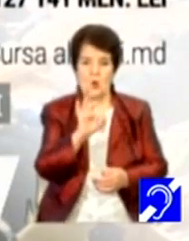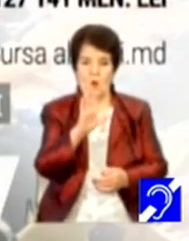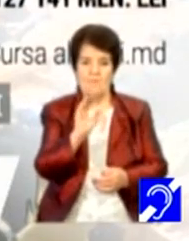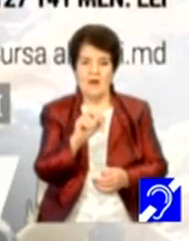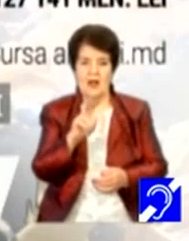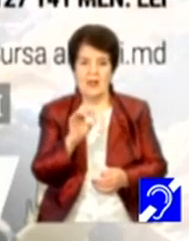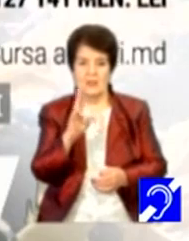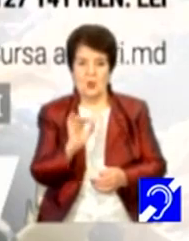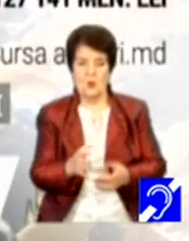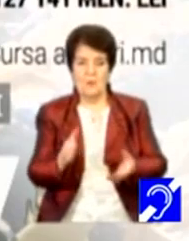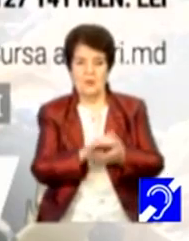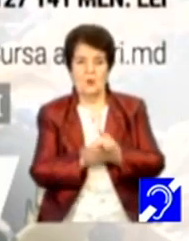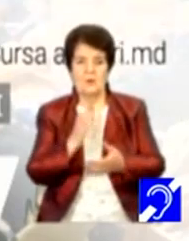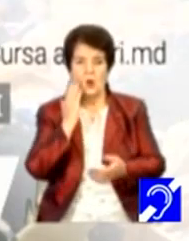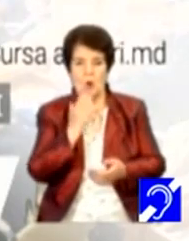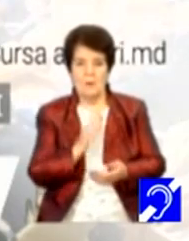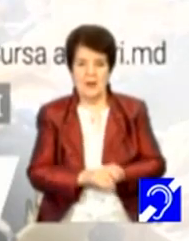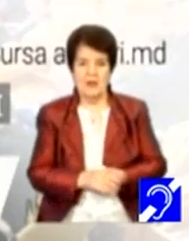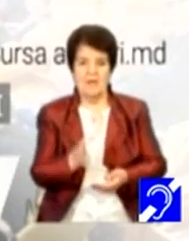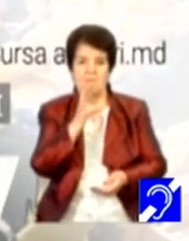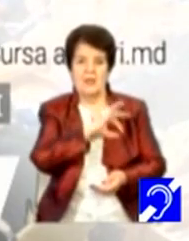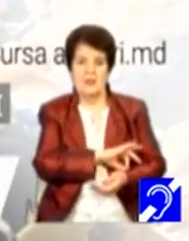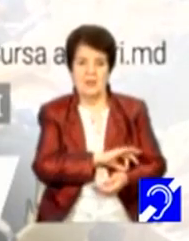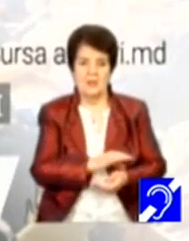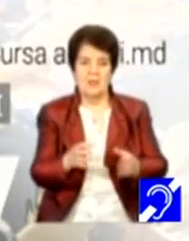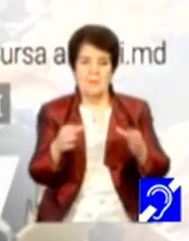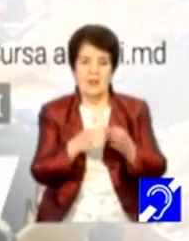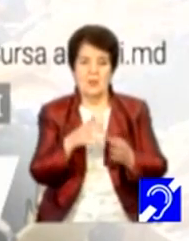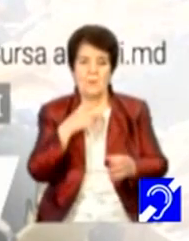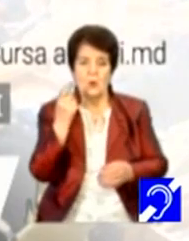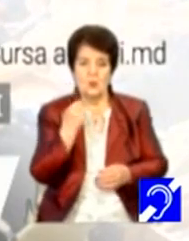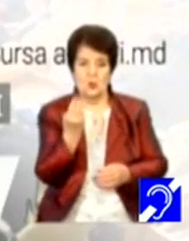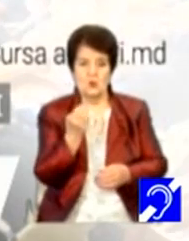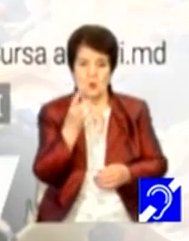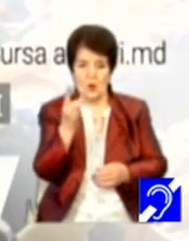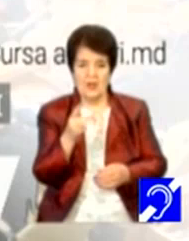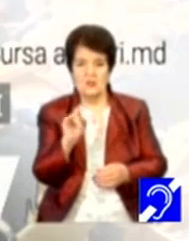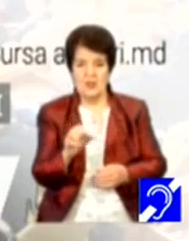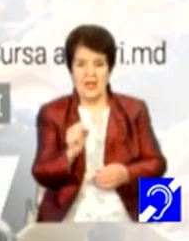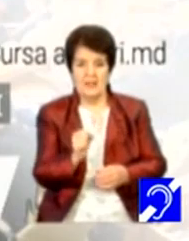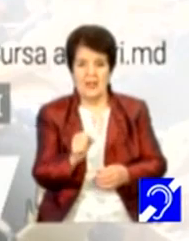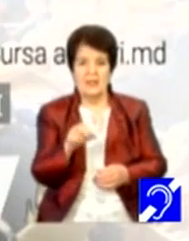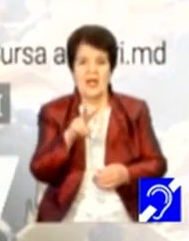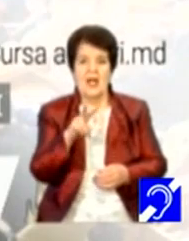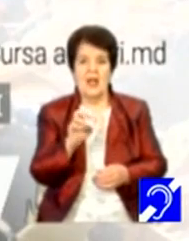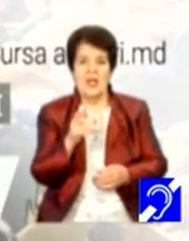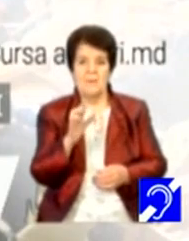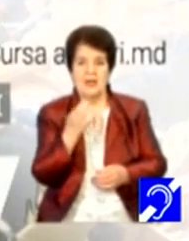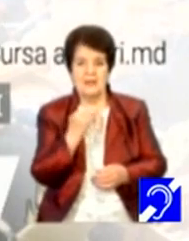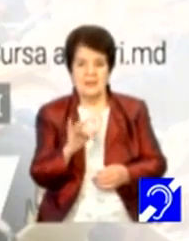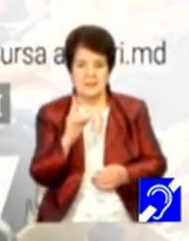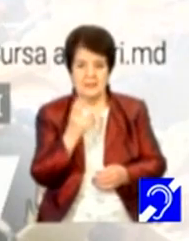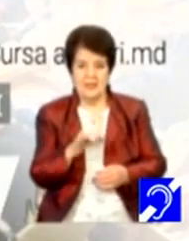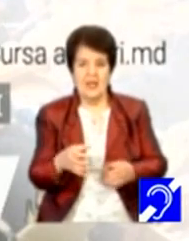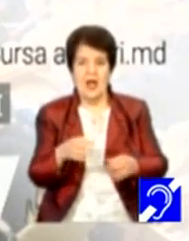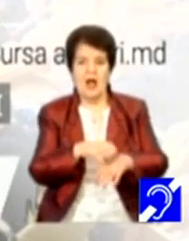la Alianța pentru Unirea Românilor, Denis Ulanov de la Partidul Politic Șor și Adrian Lebedinski de la Blocul Electoral